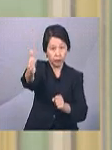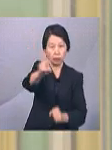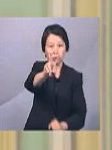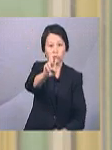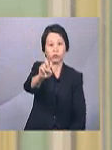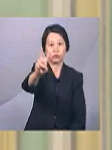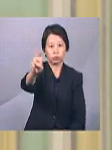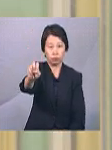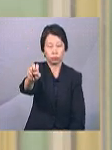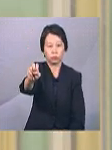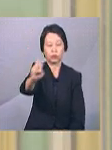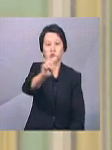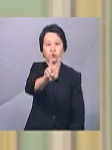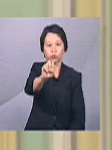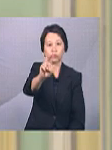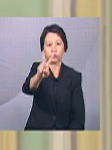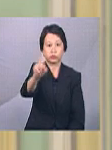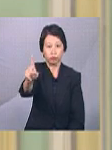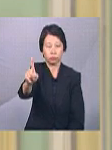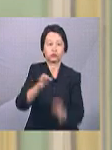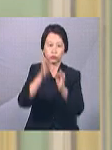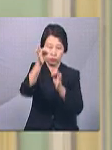2021 nanti